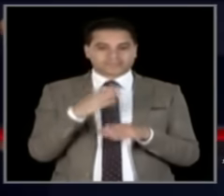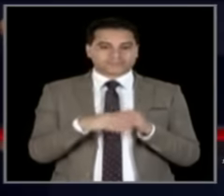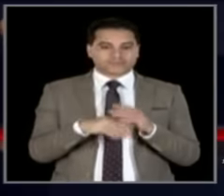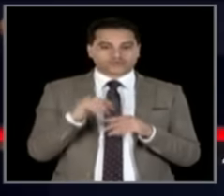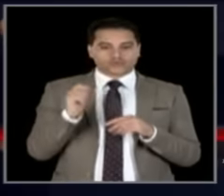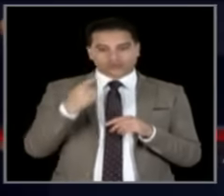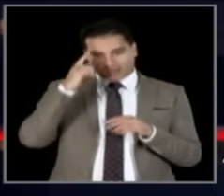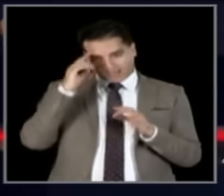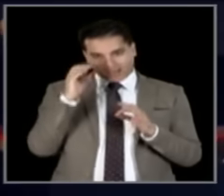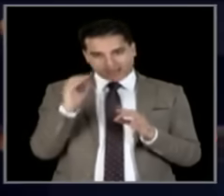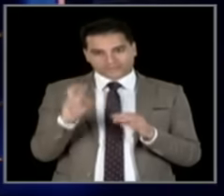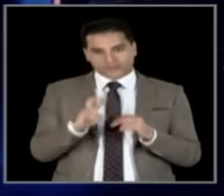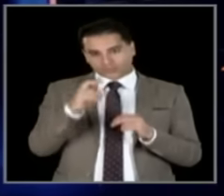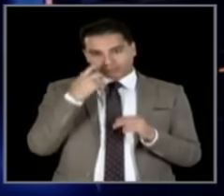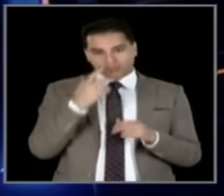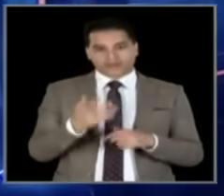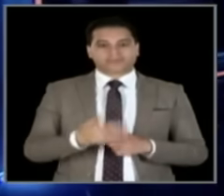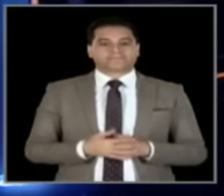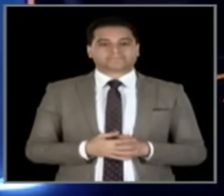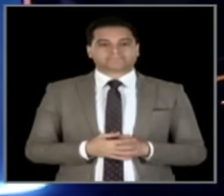سرعة البديهة. والسؤال هو